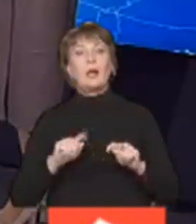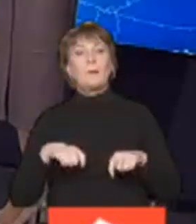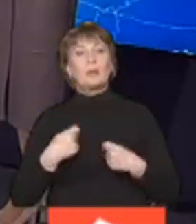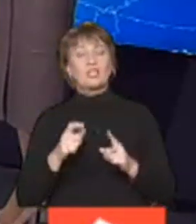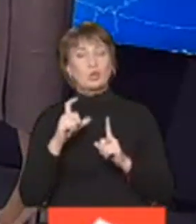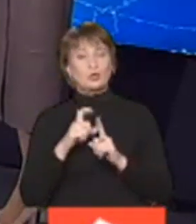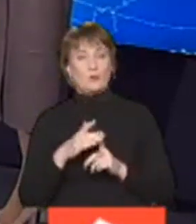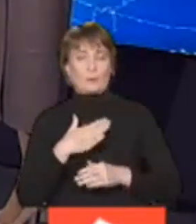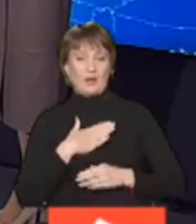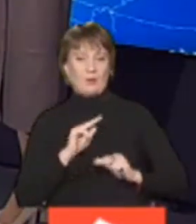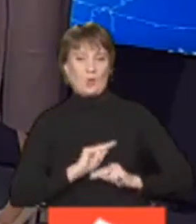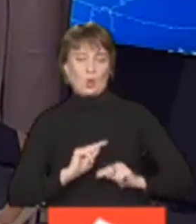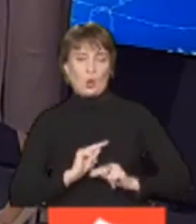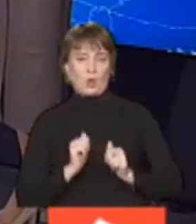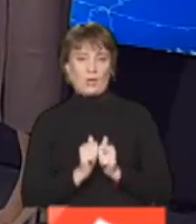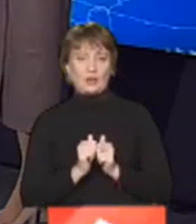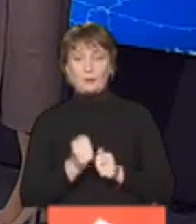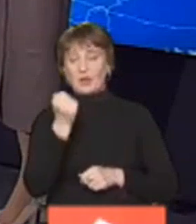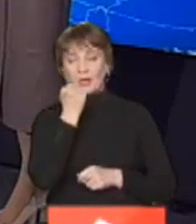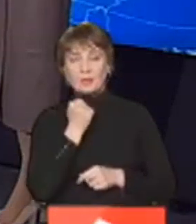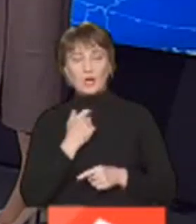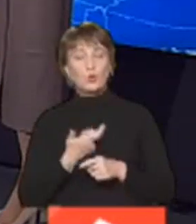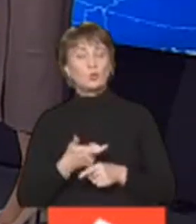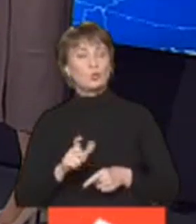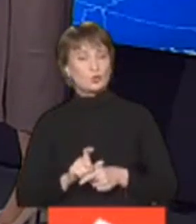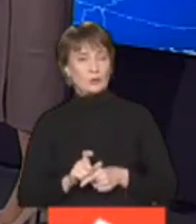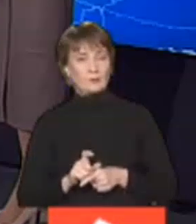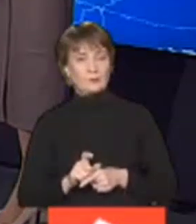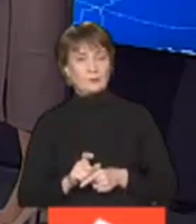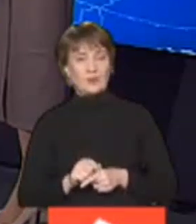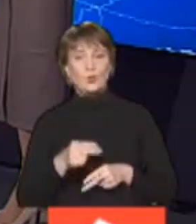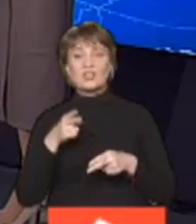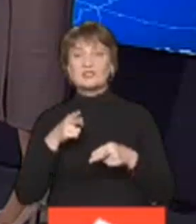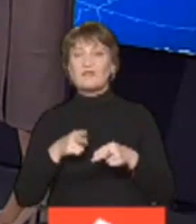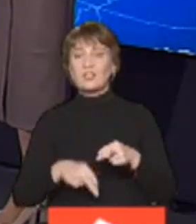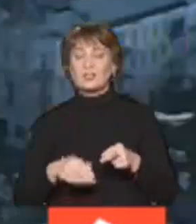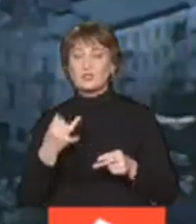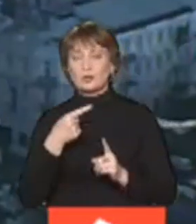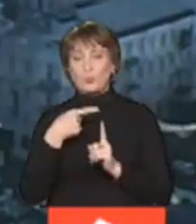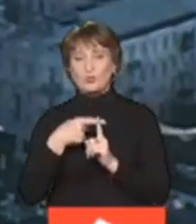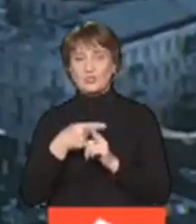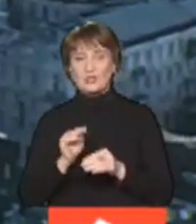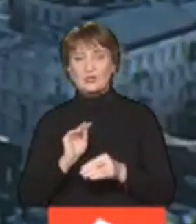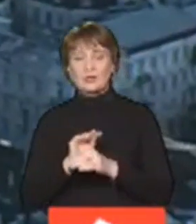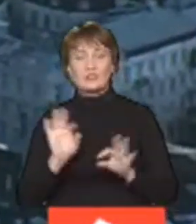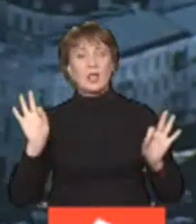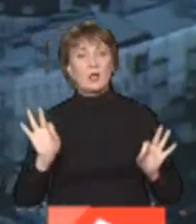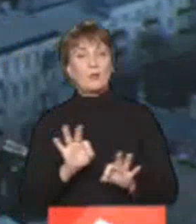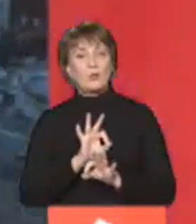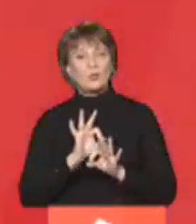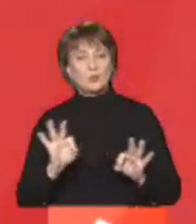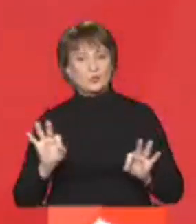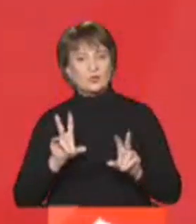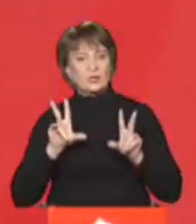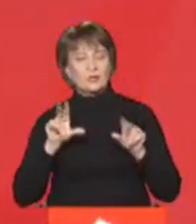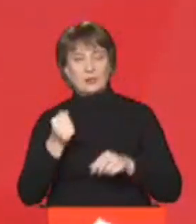моїм колегам. Дякуємо дуже. Дякуємо, так, дякуємо на тебе. Так, ну і на завершення ще позитиву додамо. Музика на знак вдячності